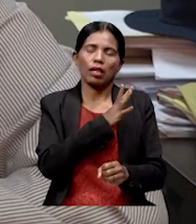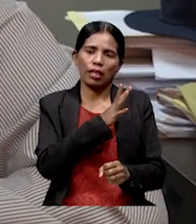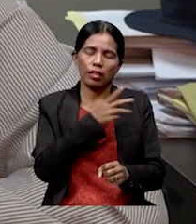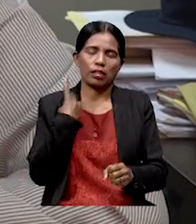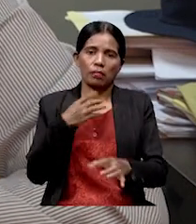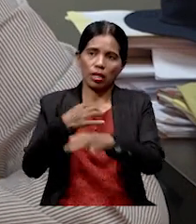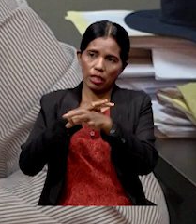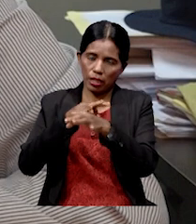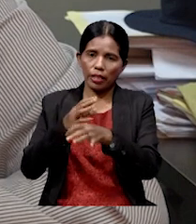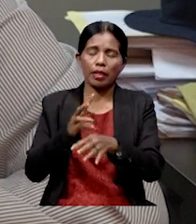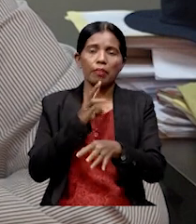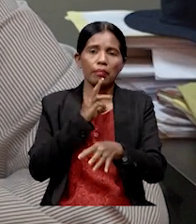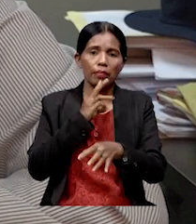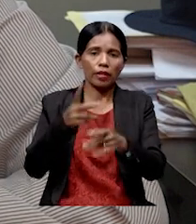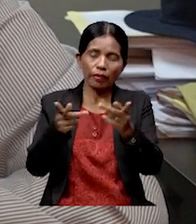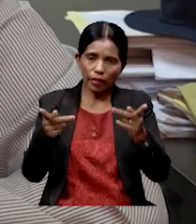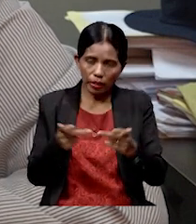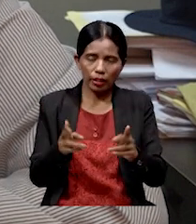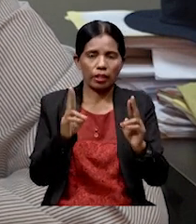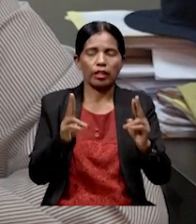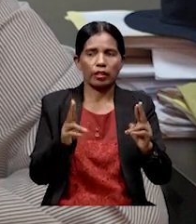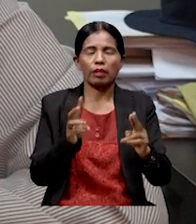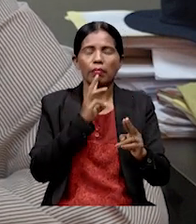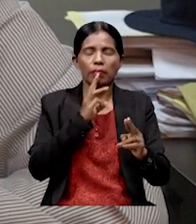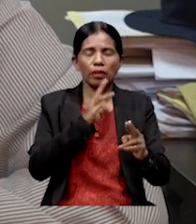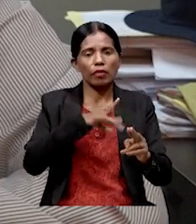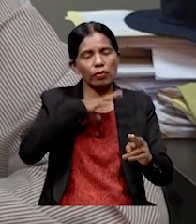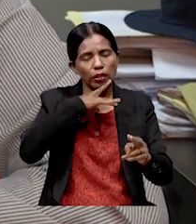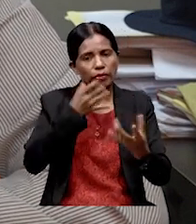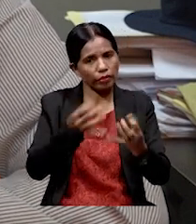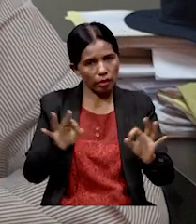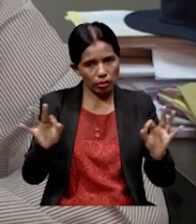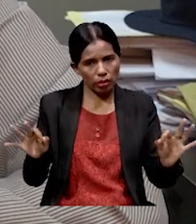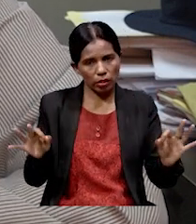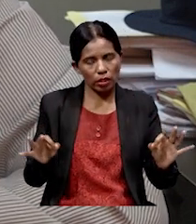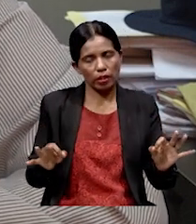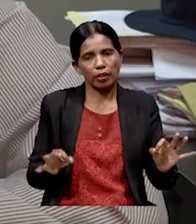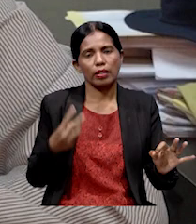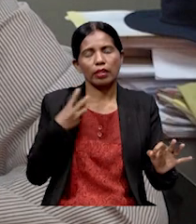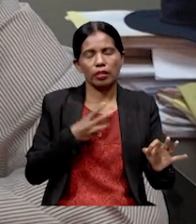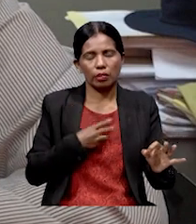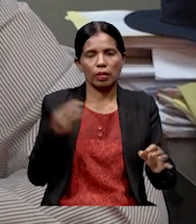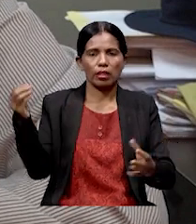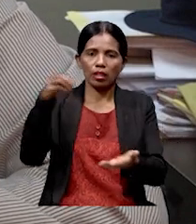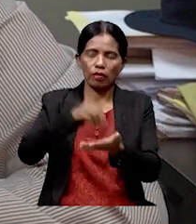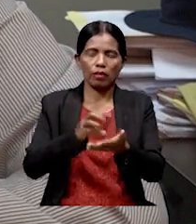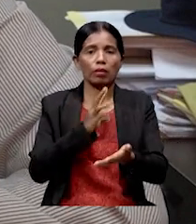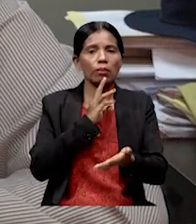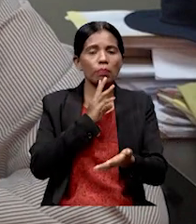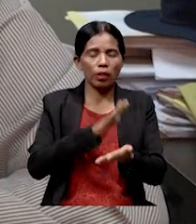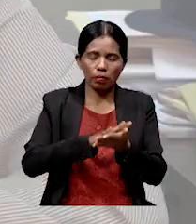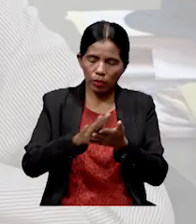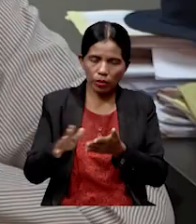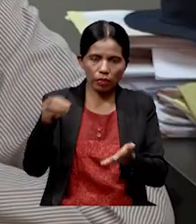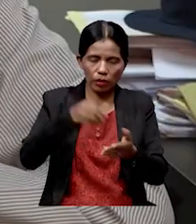olu lalai istia be merak ne kon liuona itabele trata ita fornesona ba itania ina